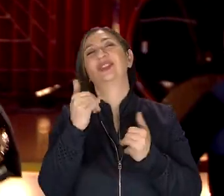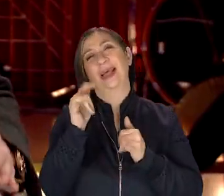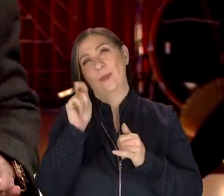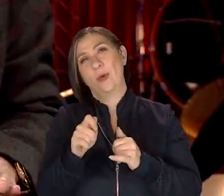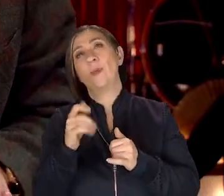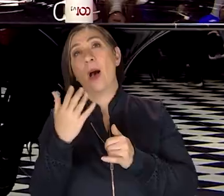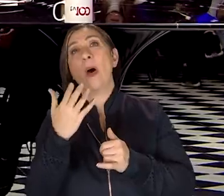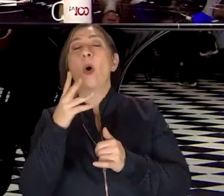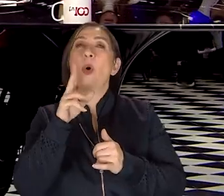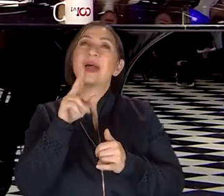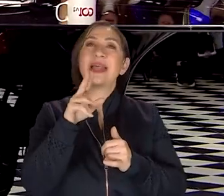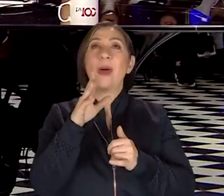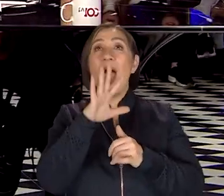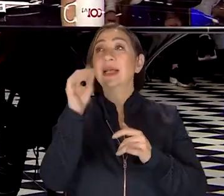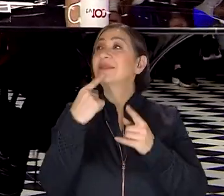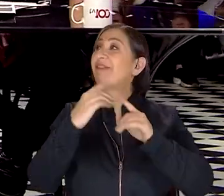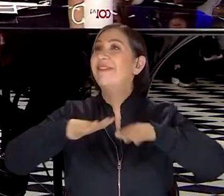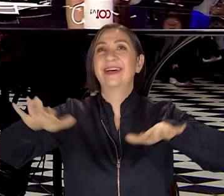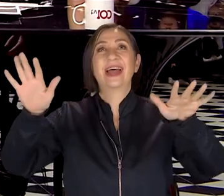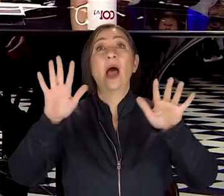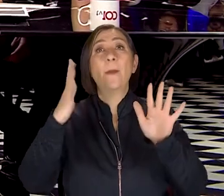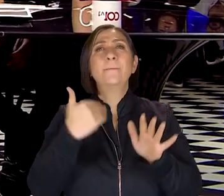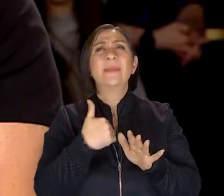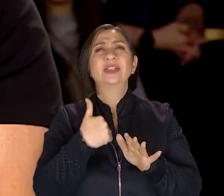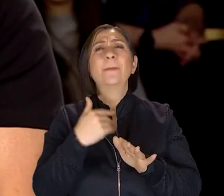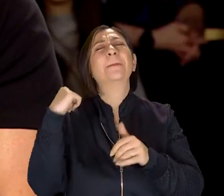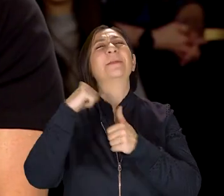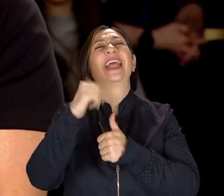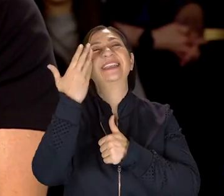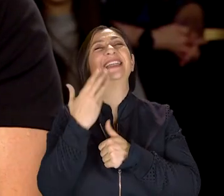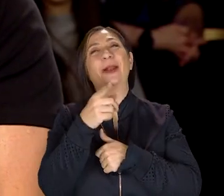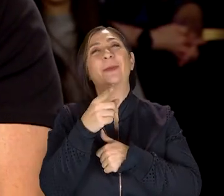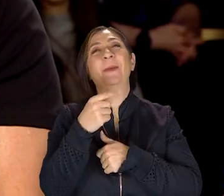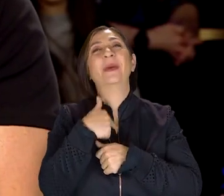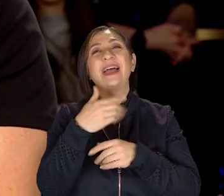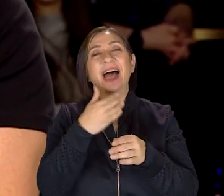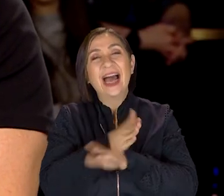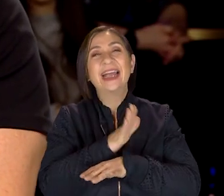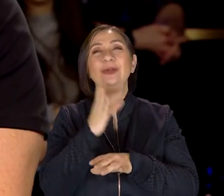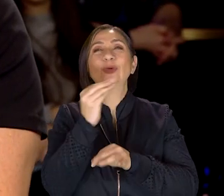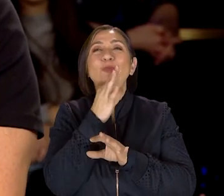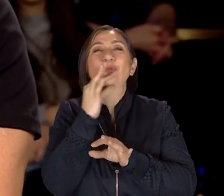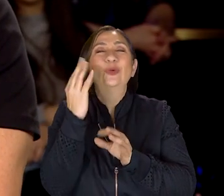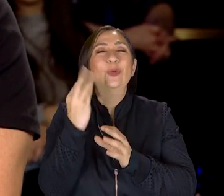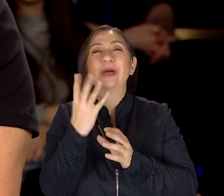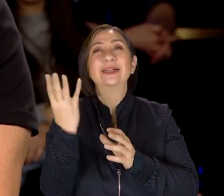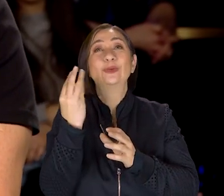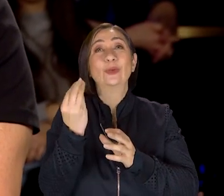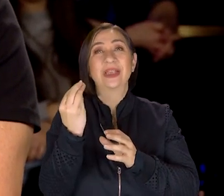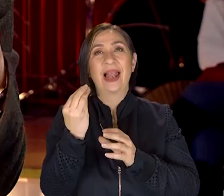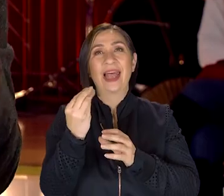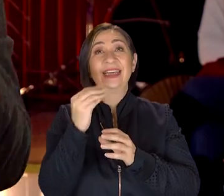Yani evet, ama işte öyle evet. Bile herkese gitti. Fakat bence çok şunu bir daha verebilirim. Yani ben hakikaten çok mutlu oluyorum. Her şey çok güzel